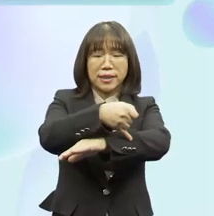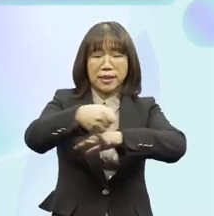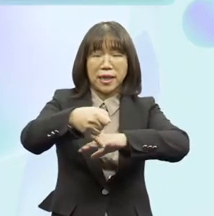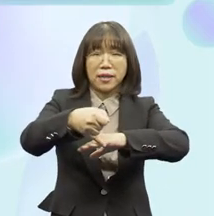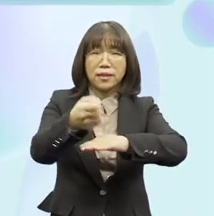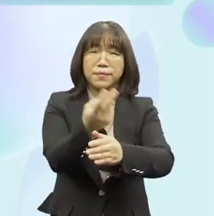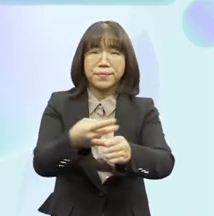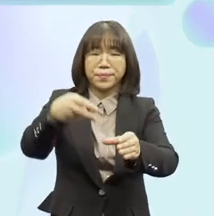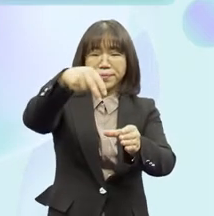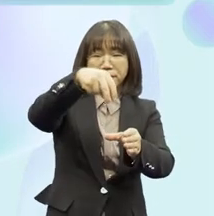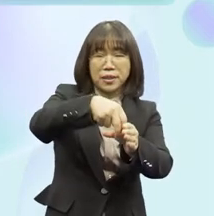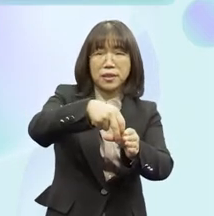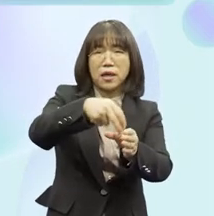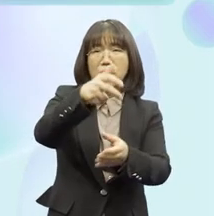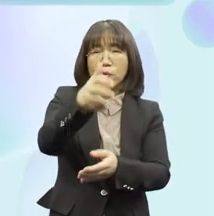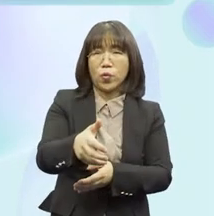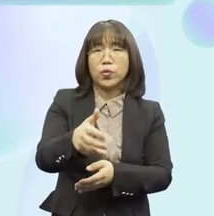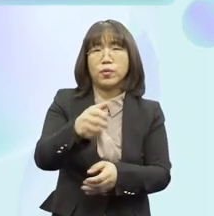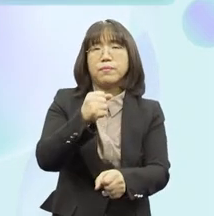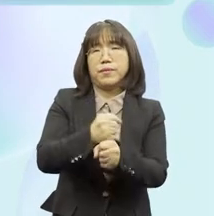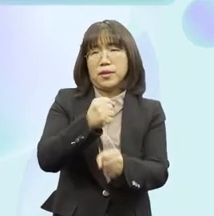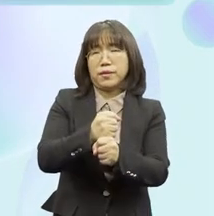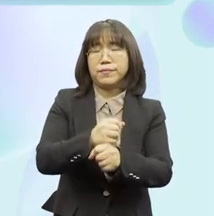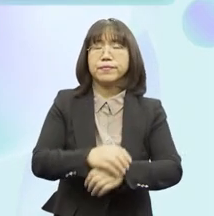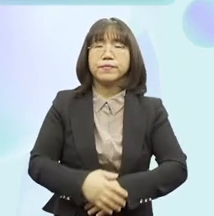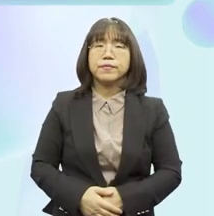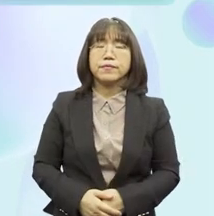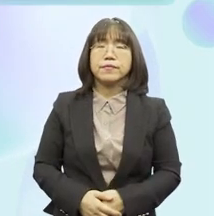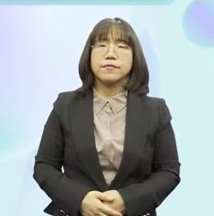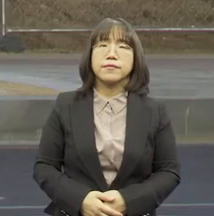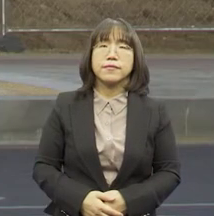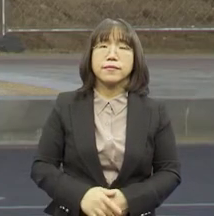디자인 승차 대로 새롭게 탈바꿈 했습니다